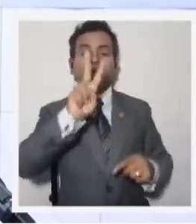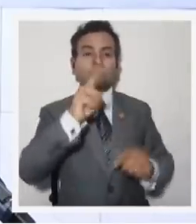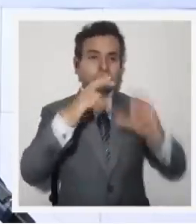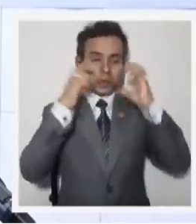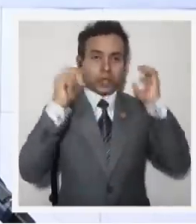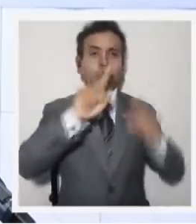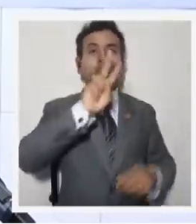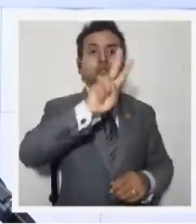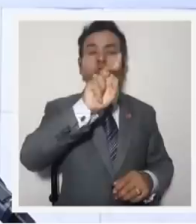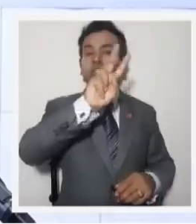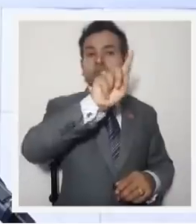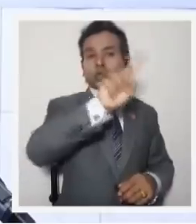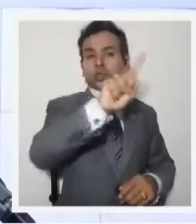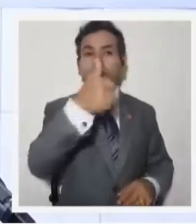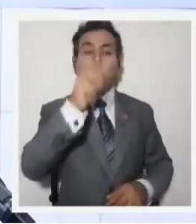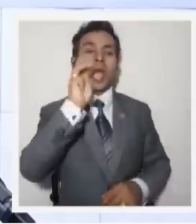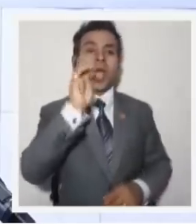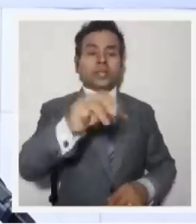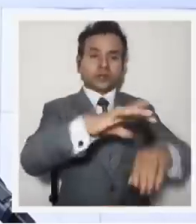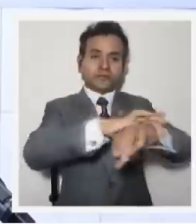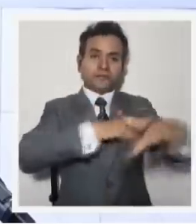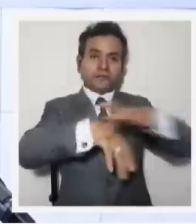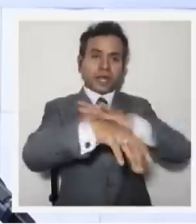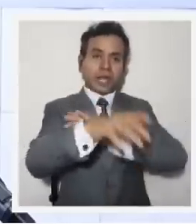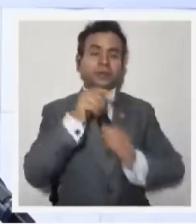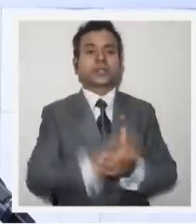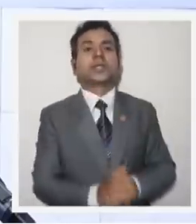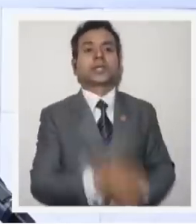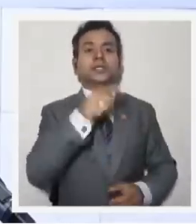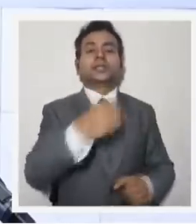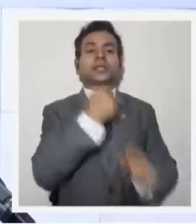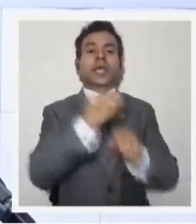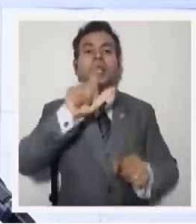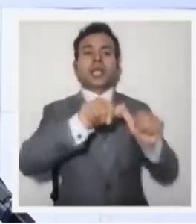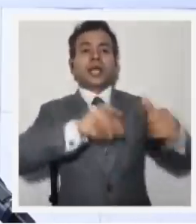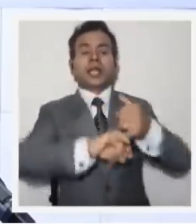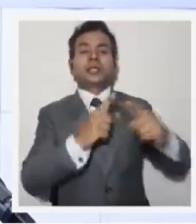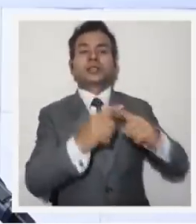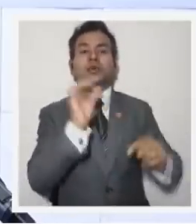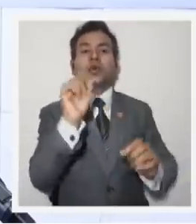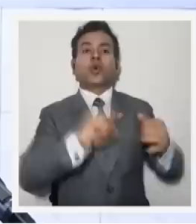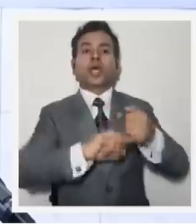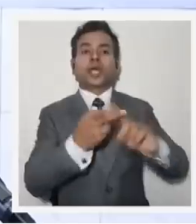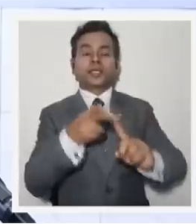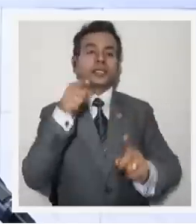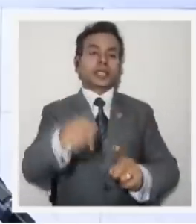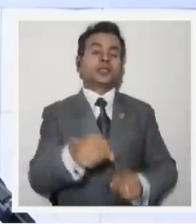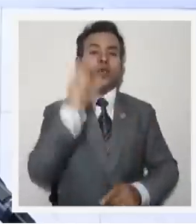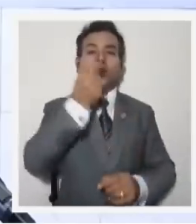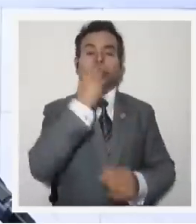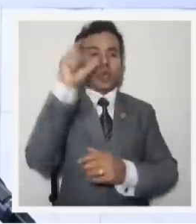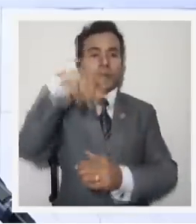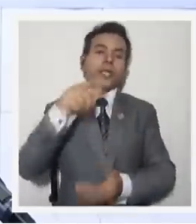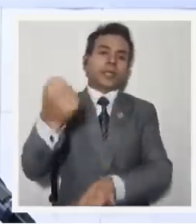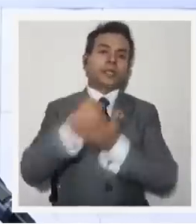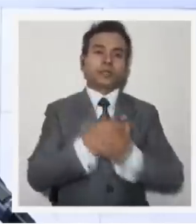20,000 N95 মাস্ক, 10,000 FFP2 মাস্ক এবং 16,000 জোড়া গ্লাভস। আমি আবারও কৃতজ্ঞতা এবং ধন্যবাদ জানাচ্ছি গ্ল্যাক্সো স্মিথ